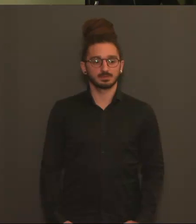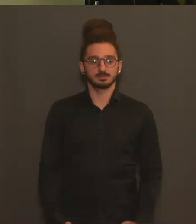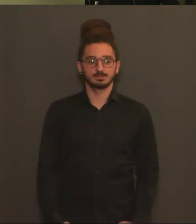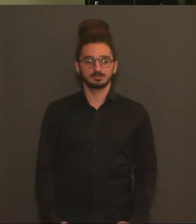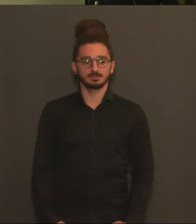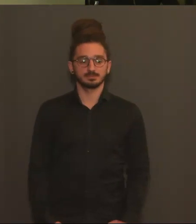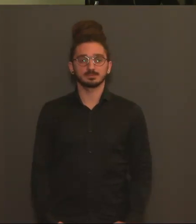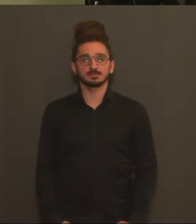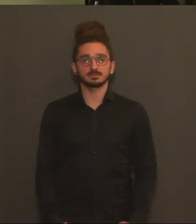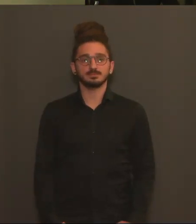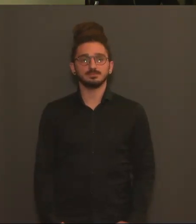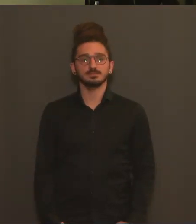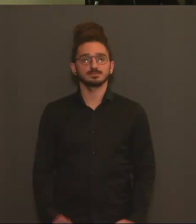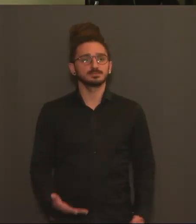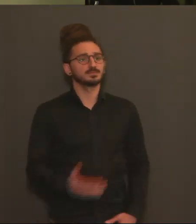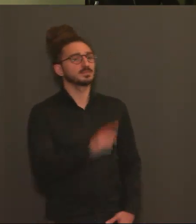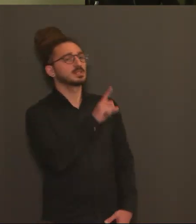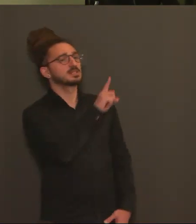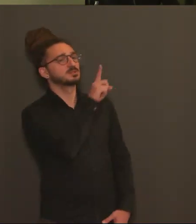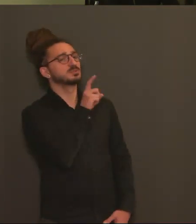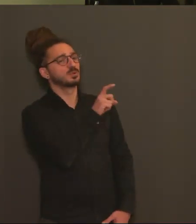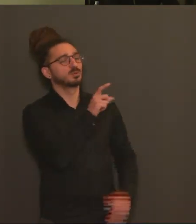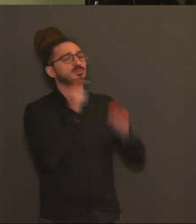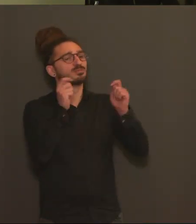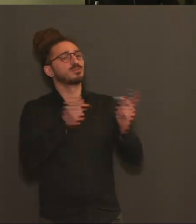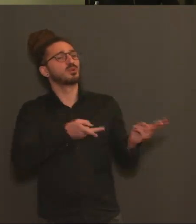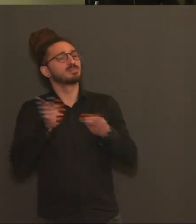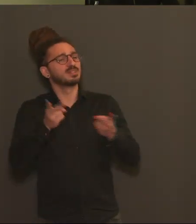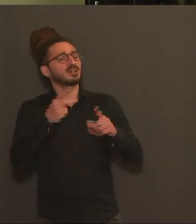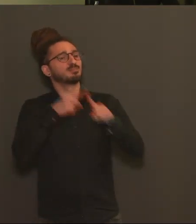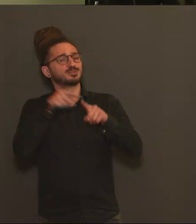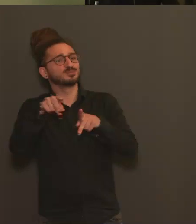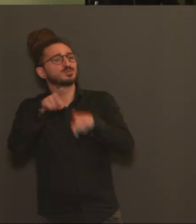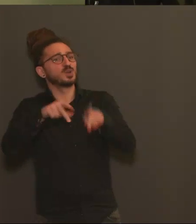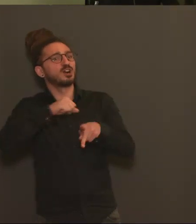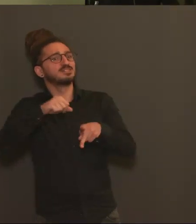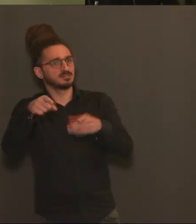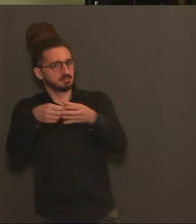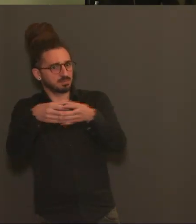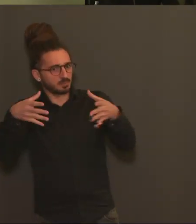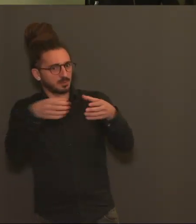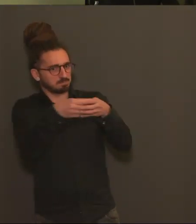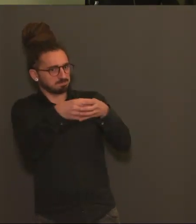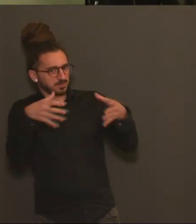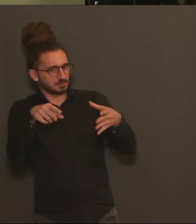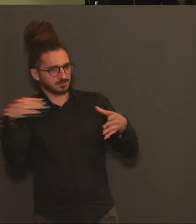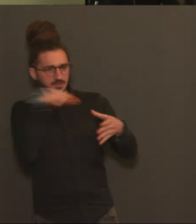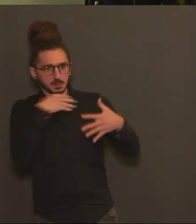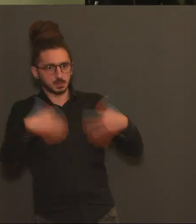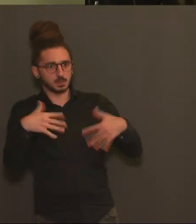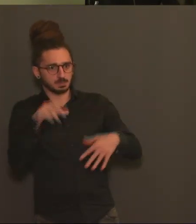Les admissions à l'hôpital et le nombre de patients en soins intensifs augmentent beaucoup plus vite que les infections depuis un certain temps